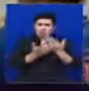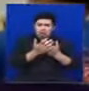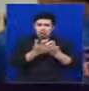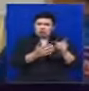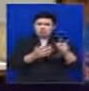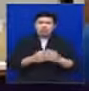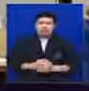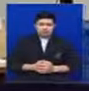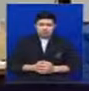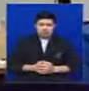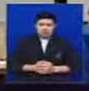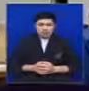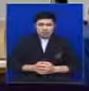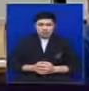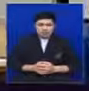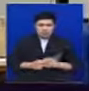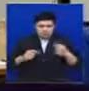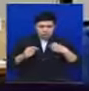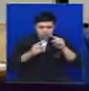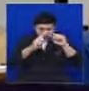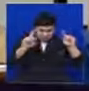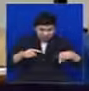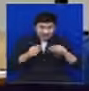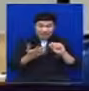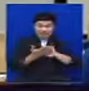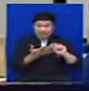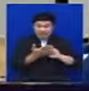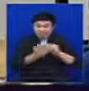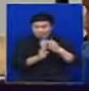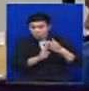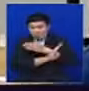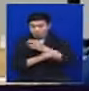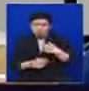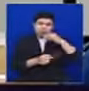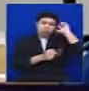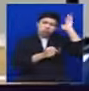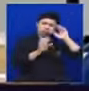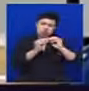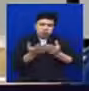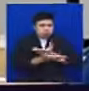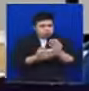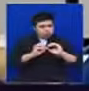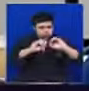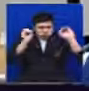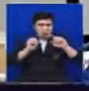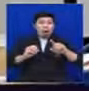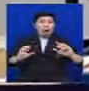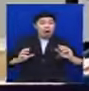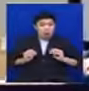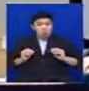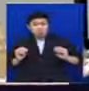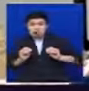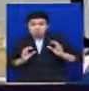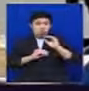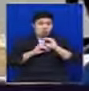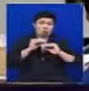ดกับใบรายงานที่เขียนกันไว้ล่วงหน้าทั้งๆที่ไม่ได้เอามาพูดกันในวงประชุมเลยว่าเห็นชอบด้วยกับโครงการ